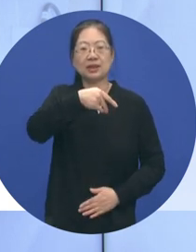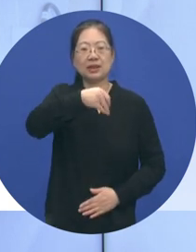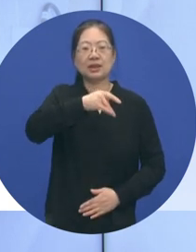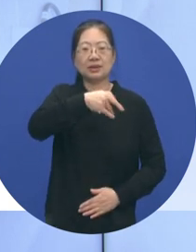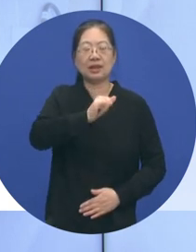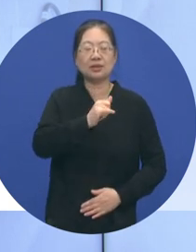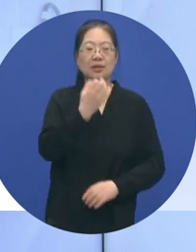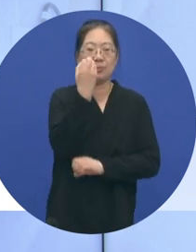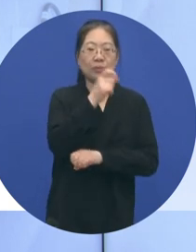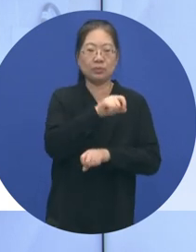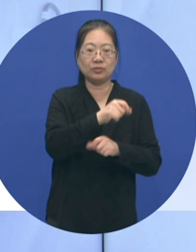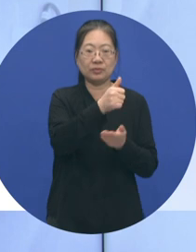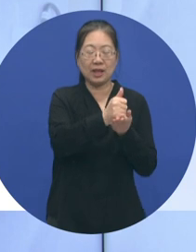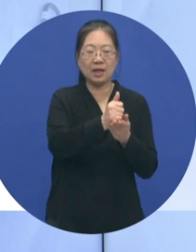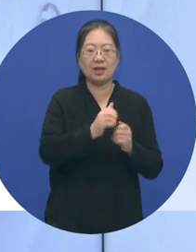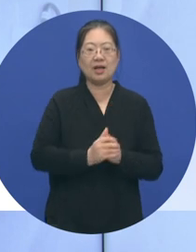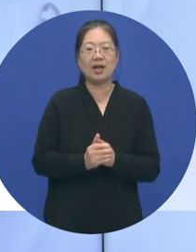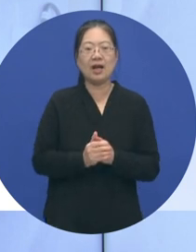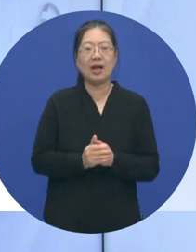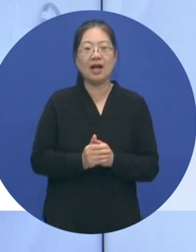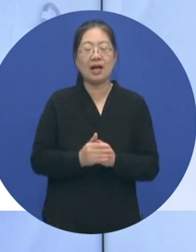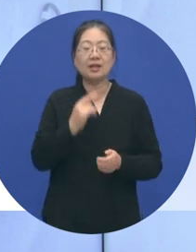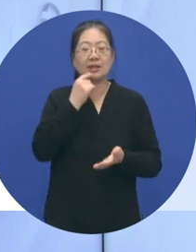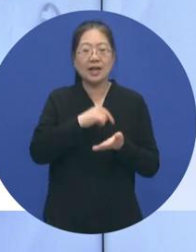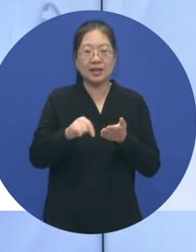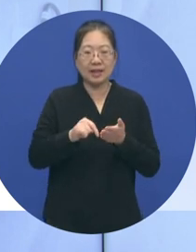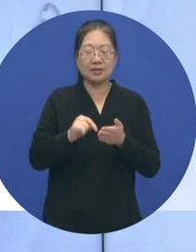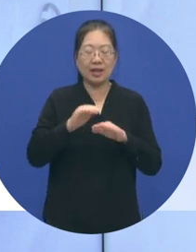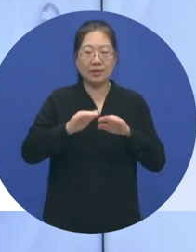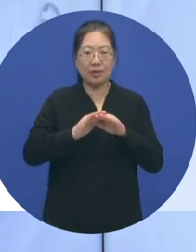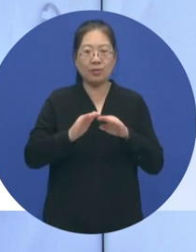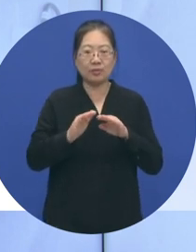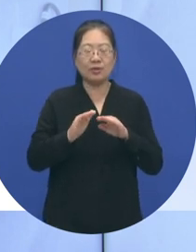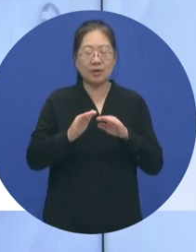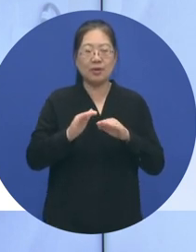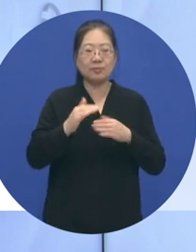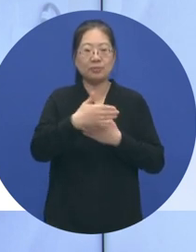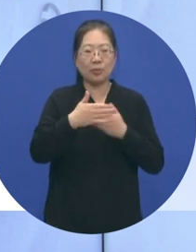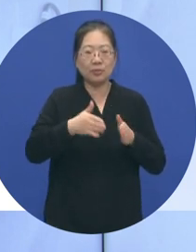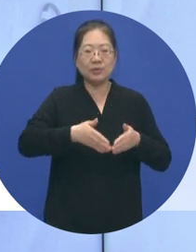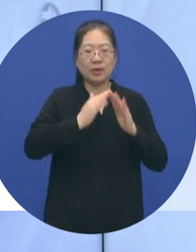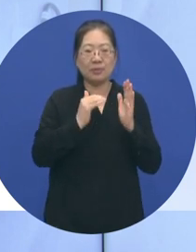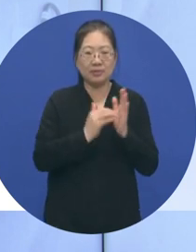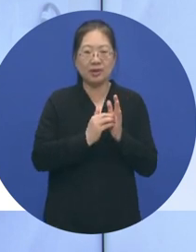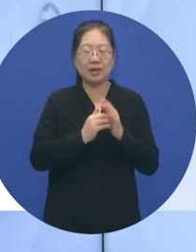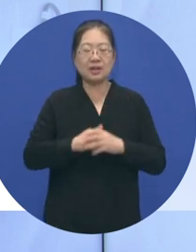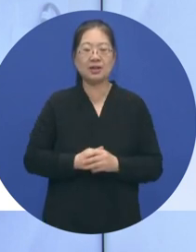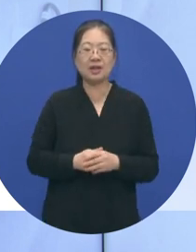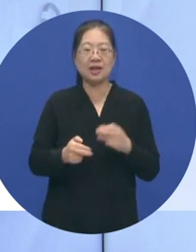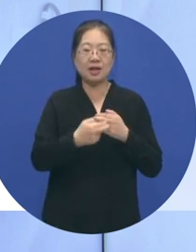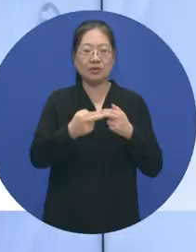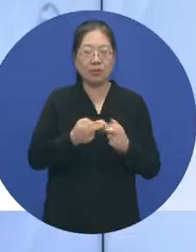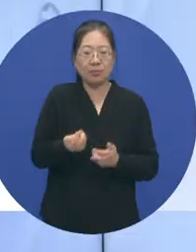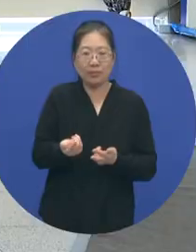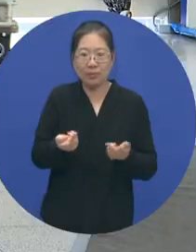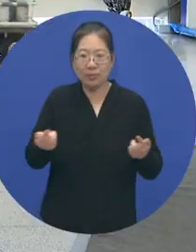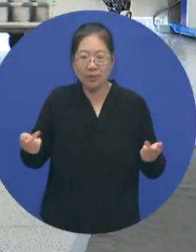한 재난안전대책본부를 가동하고 대응에 나섰는데요. 의료 공백을 막기 위해 안간힘을 쓰고 있습니다.